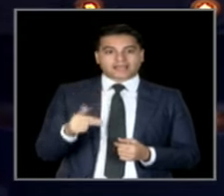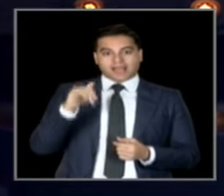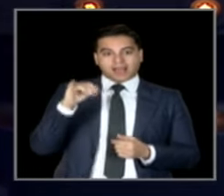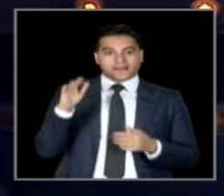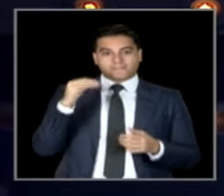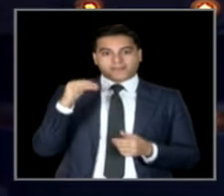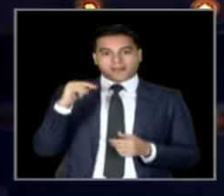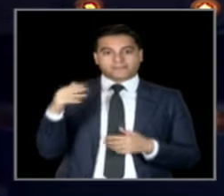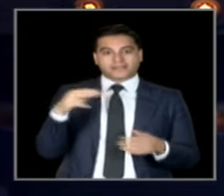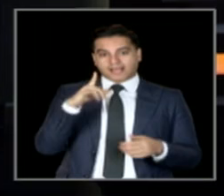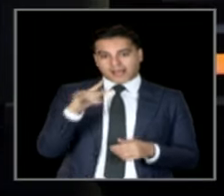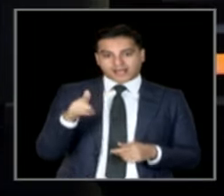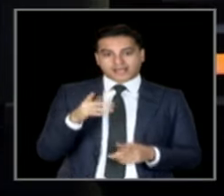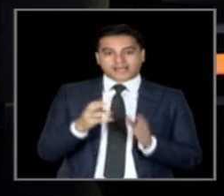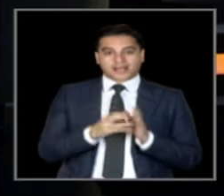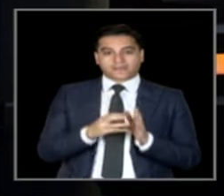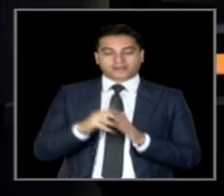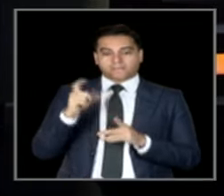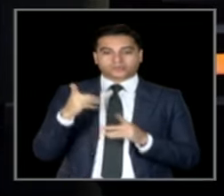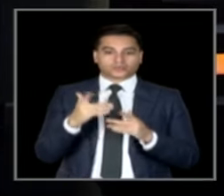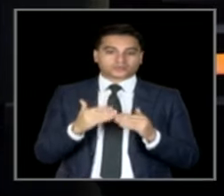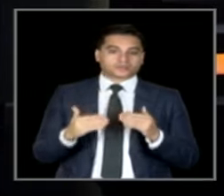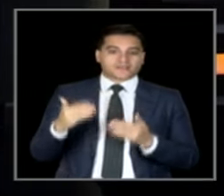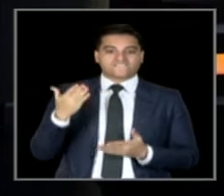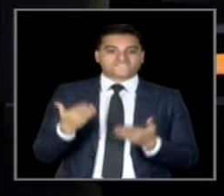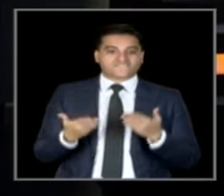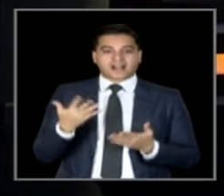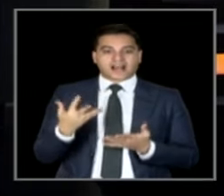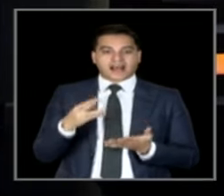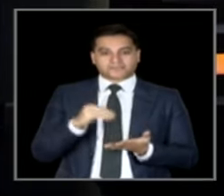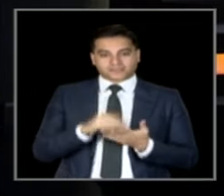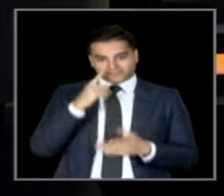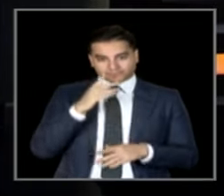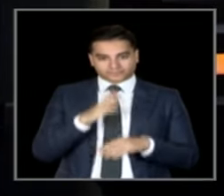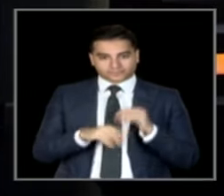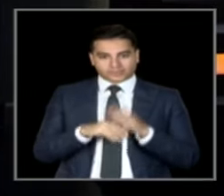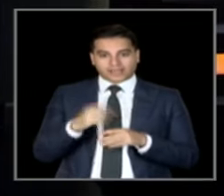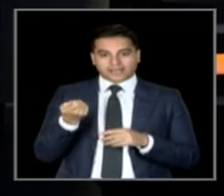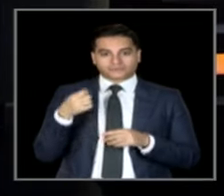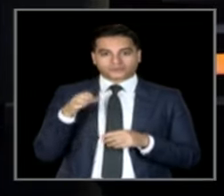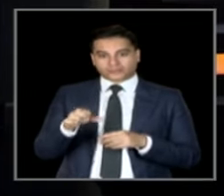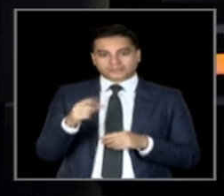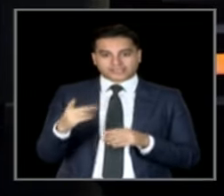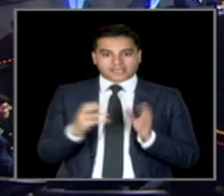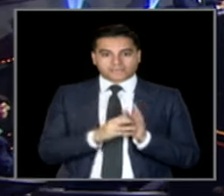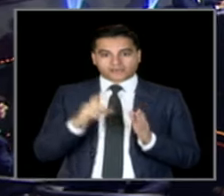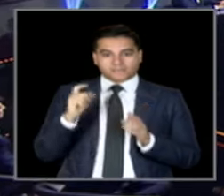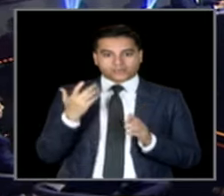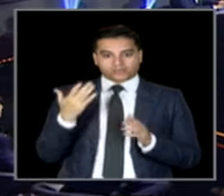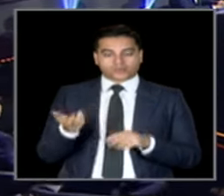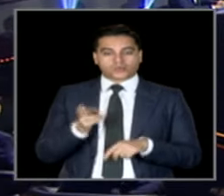علي. جامعة المنصورة بتتقدم فرق 5 نقاط، 95 جامعة